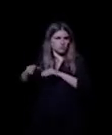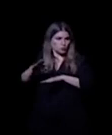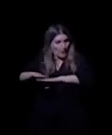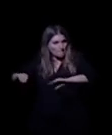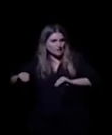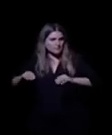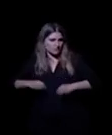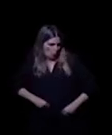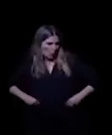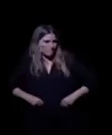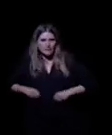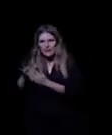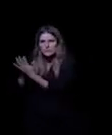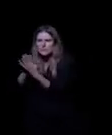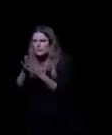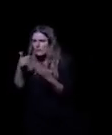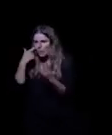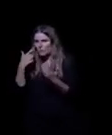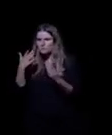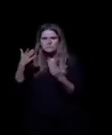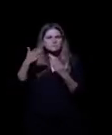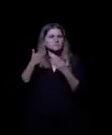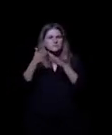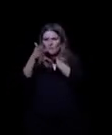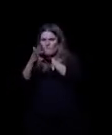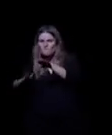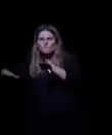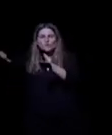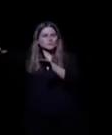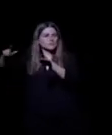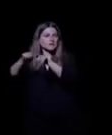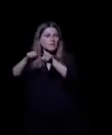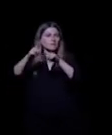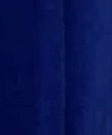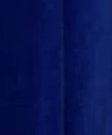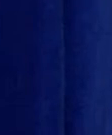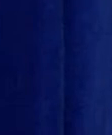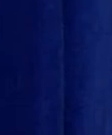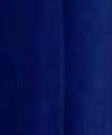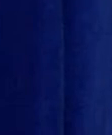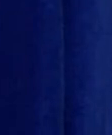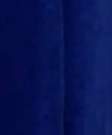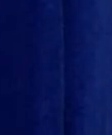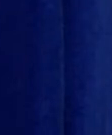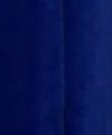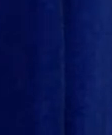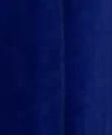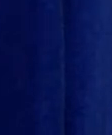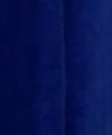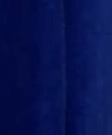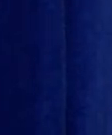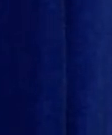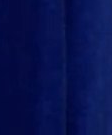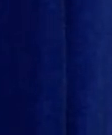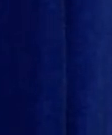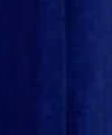opératrices pour voir effectivement... La fosse, ce n'est pas péjoratif, hein, c'est juste qu'on est un peu plus bas pour monter les pièces sur les caisses. Et donc, je